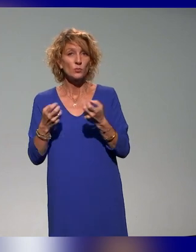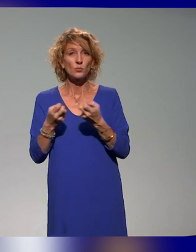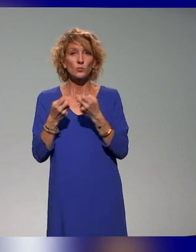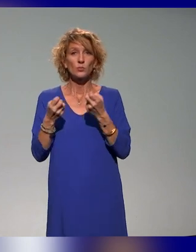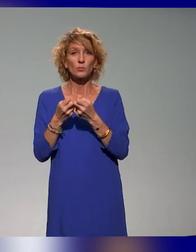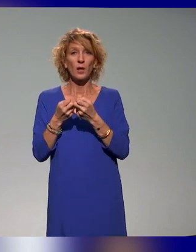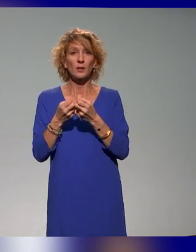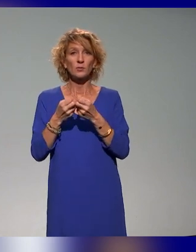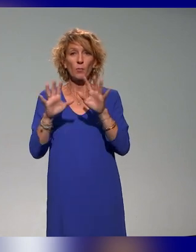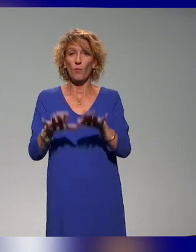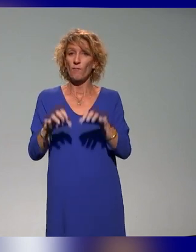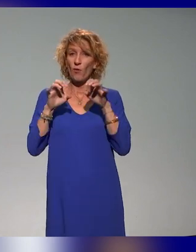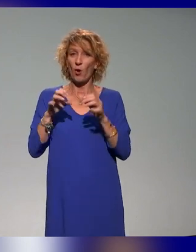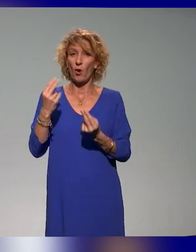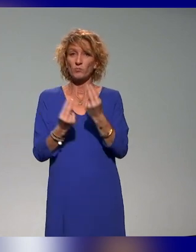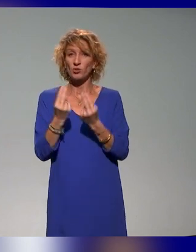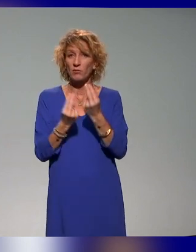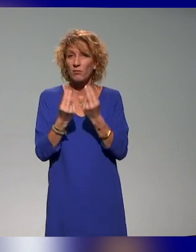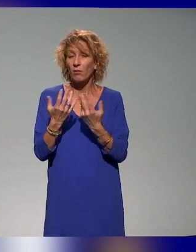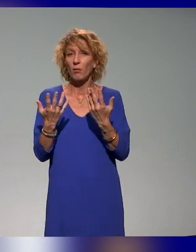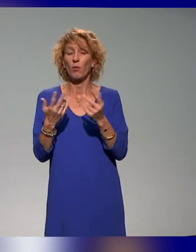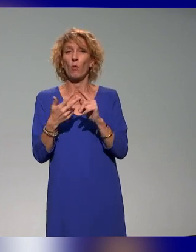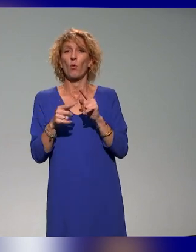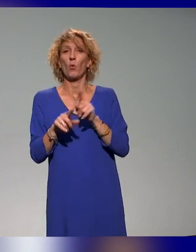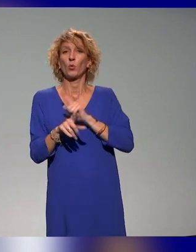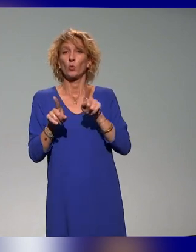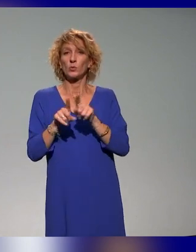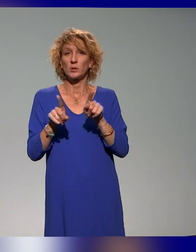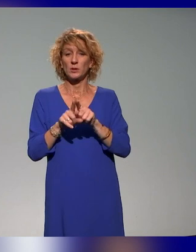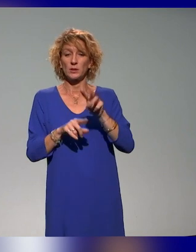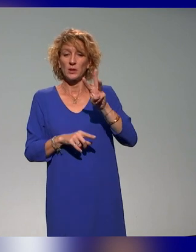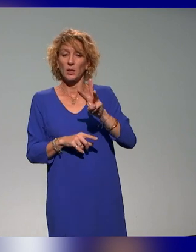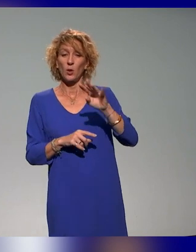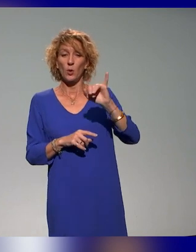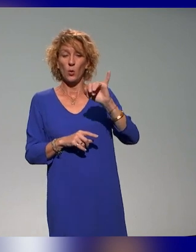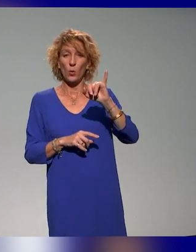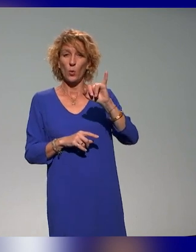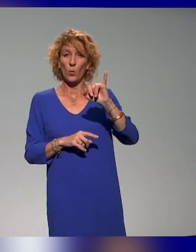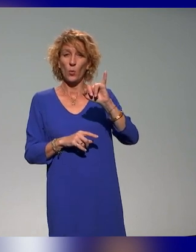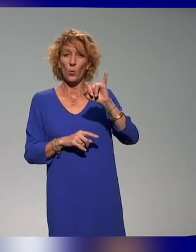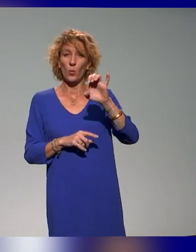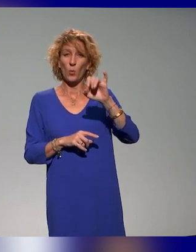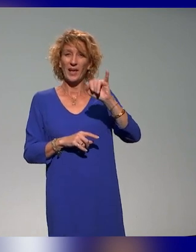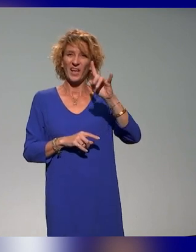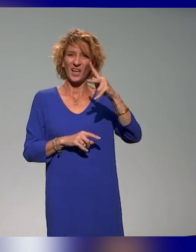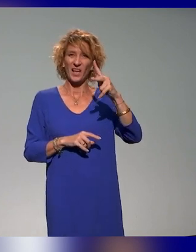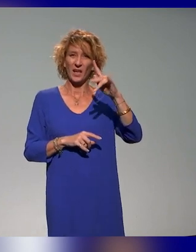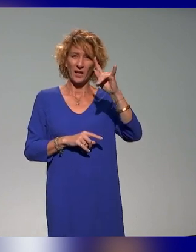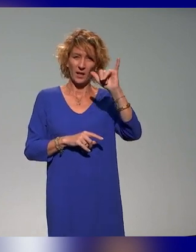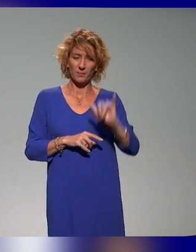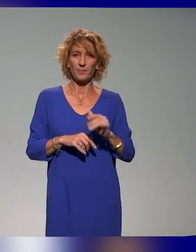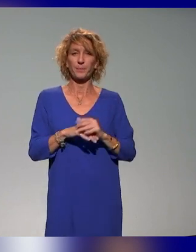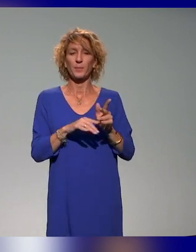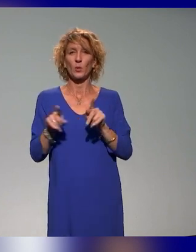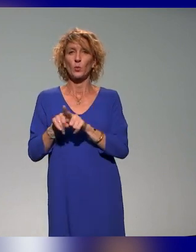forum et chat. On a testé le wiki aussi. Et puis, évidemment, les